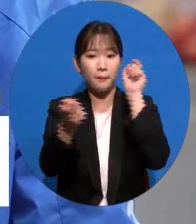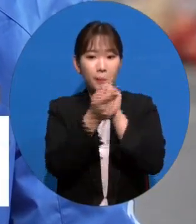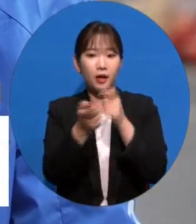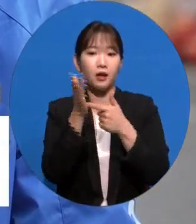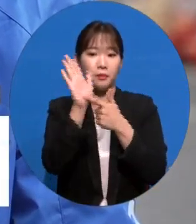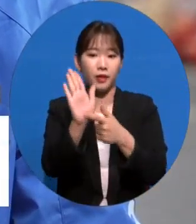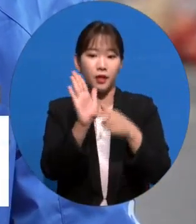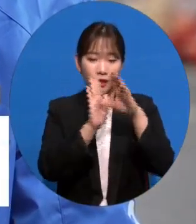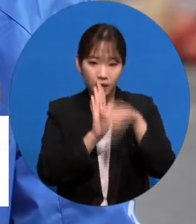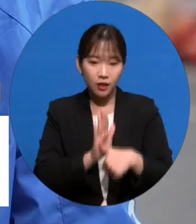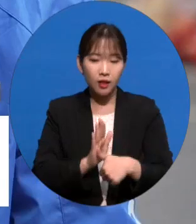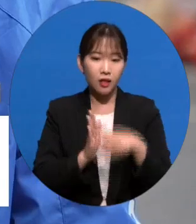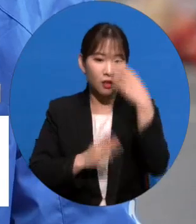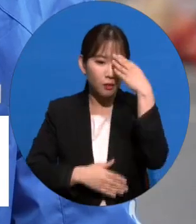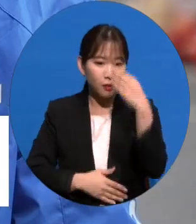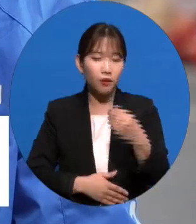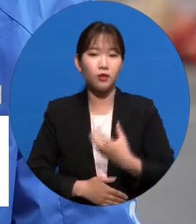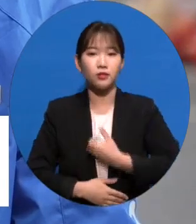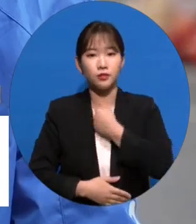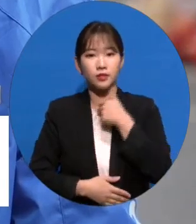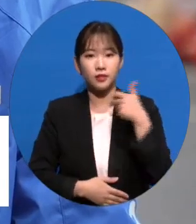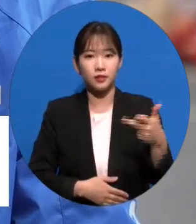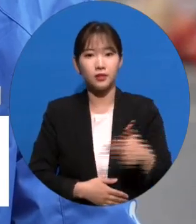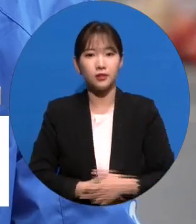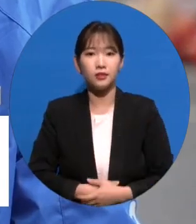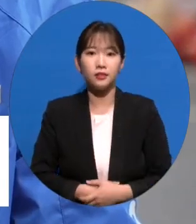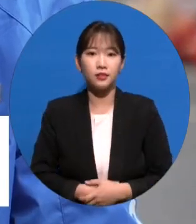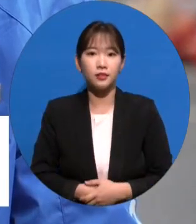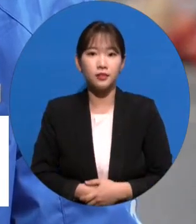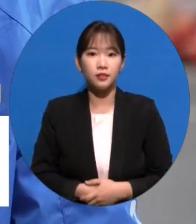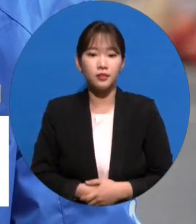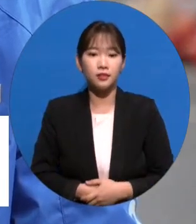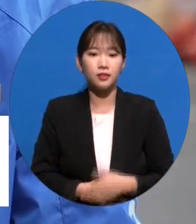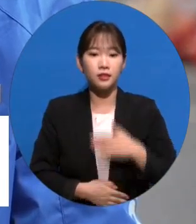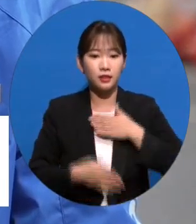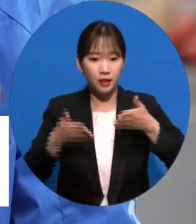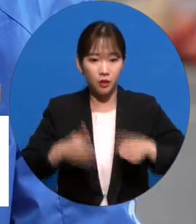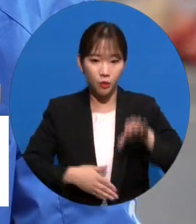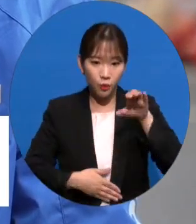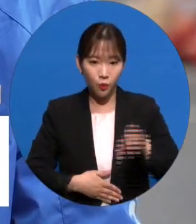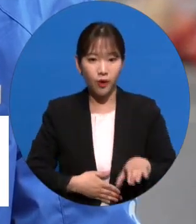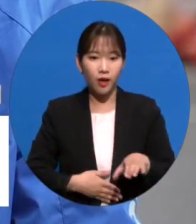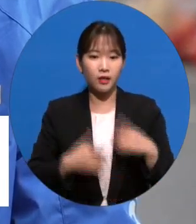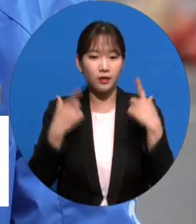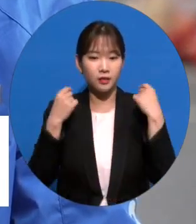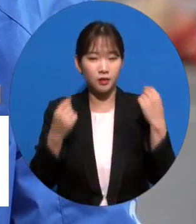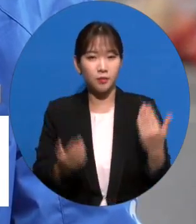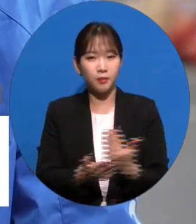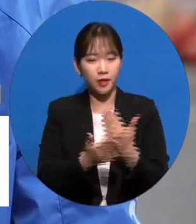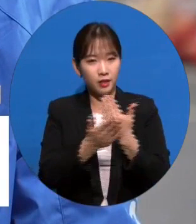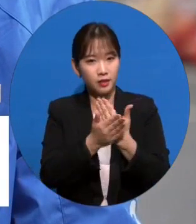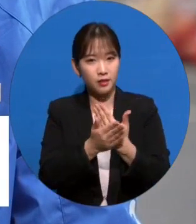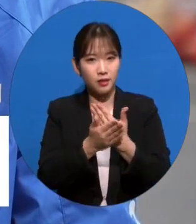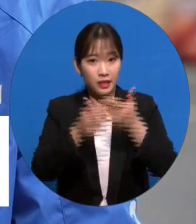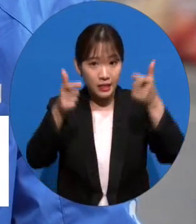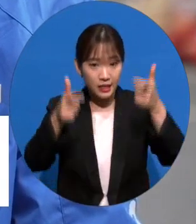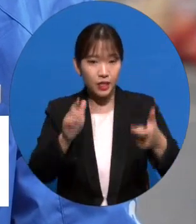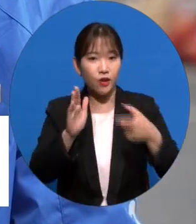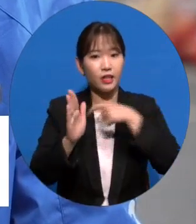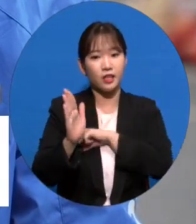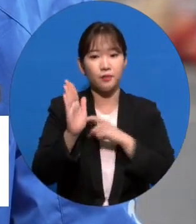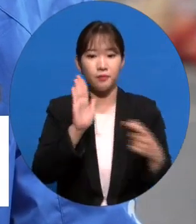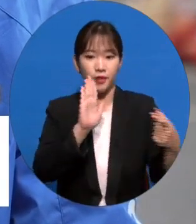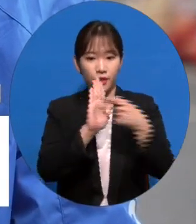때 저는 큰 충격을 받았습니다. 내 고향을 지속성장지역 대열에